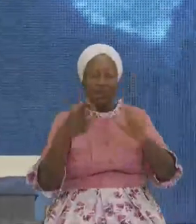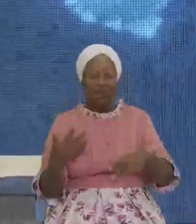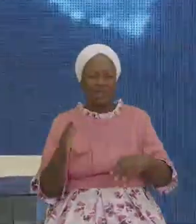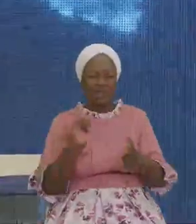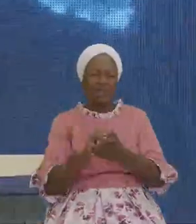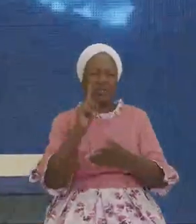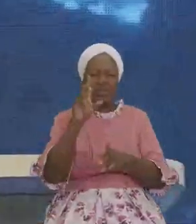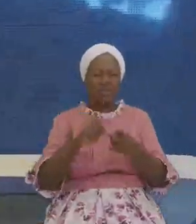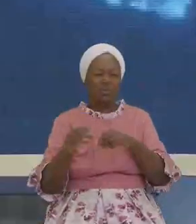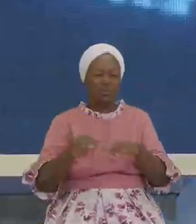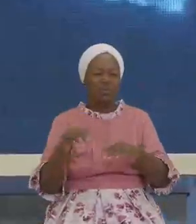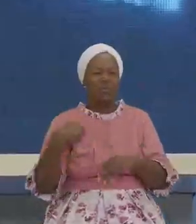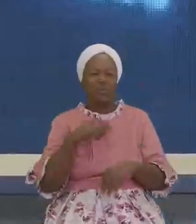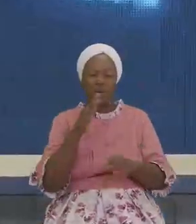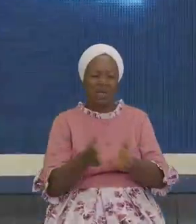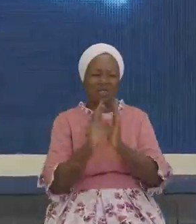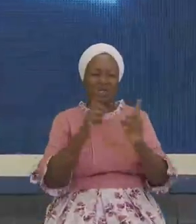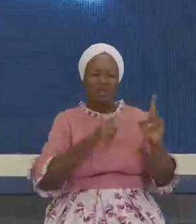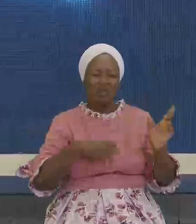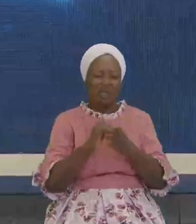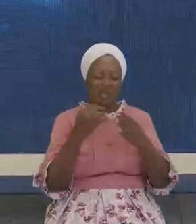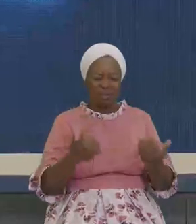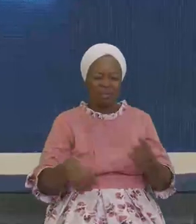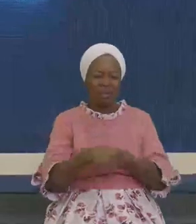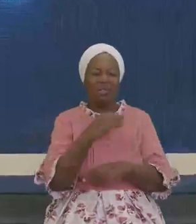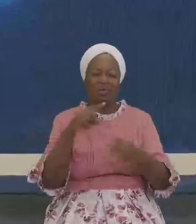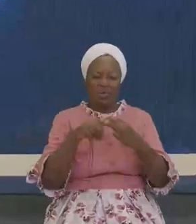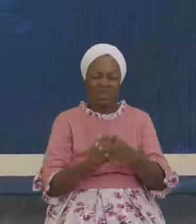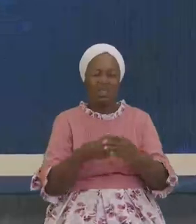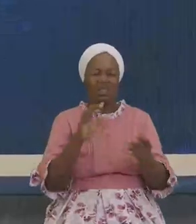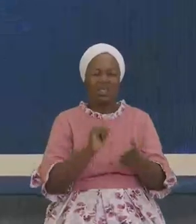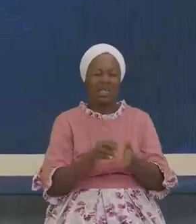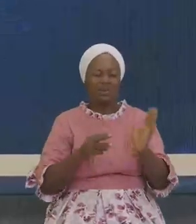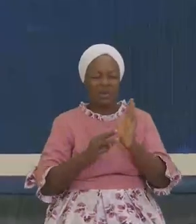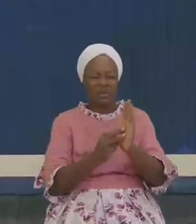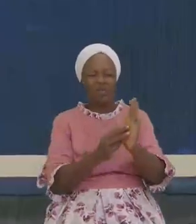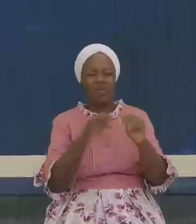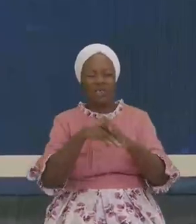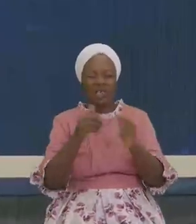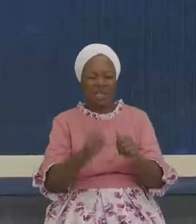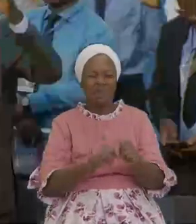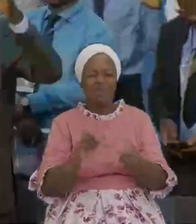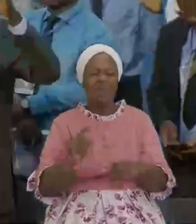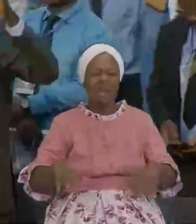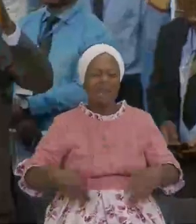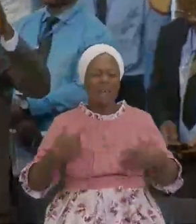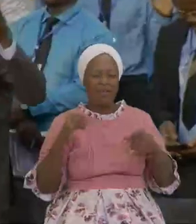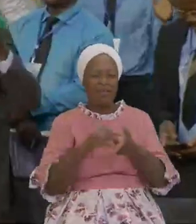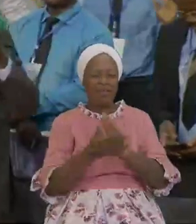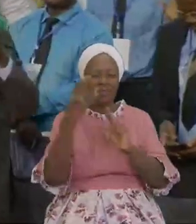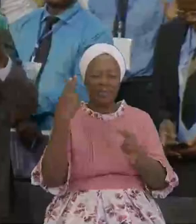des choses prodigieuses que tu as produites, nous demandons Seigneur qu'aujourd'hui, que tu commences